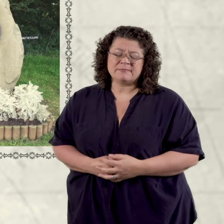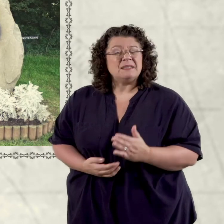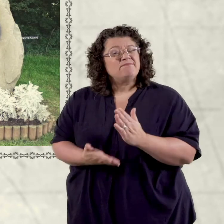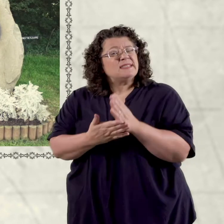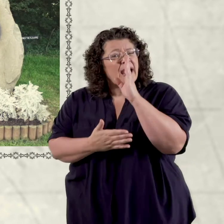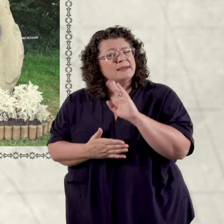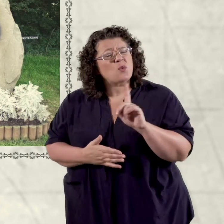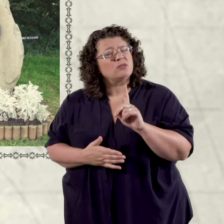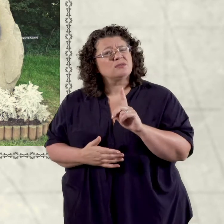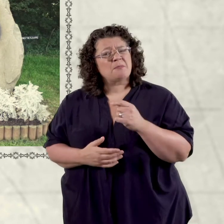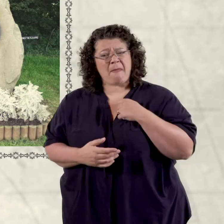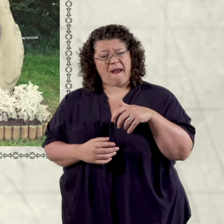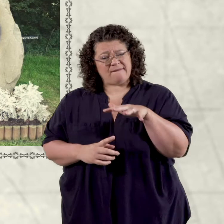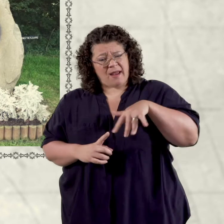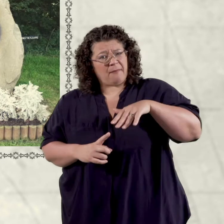o fethiant.